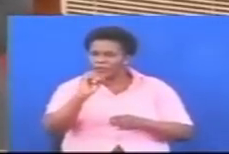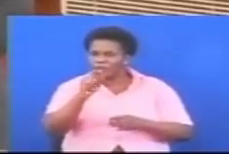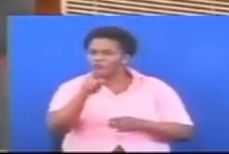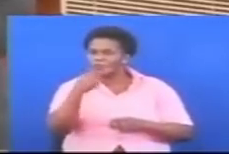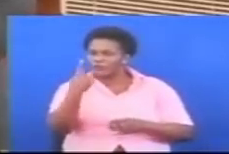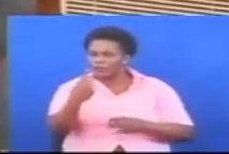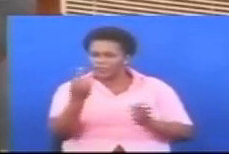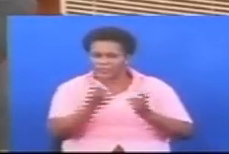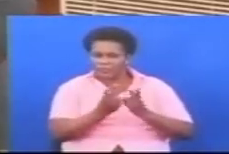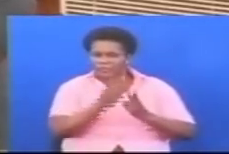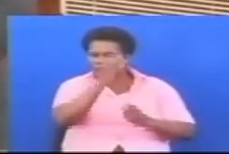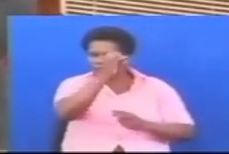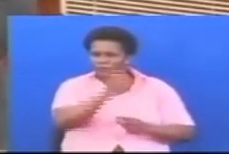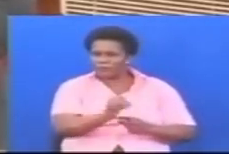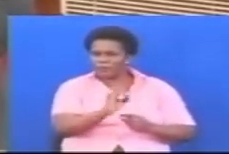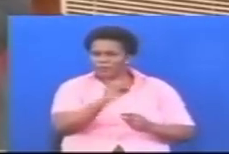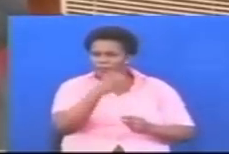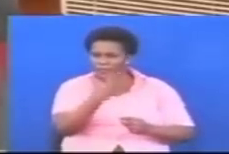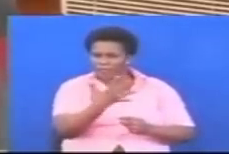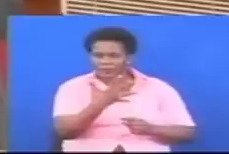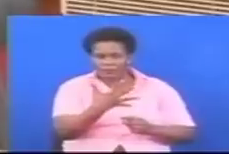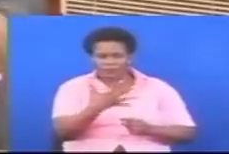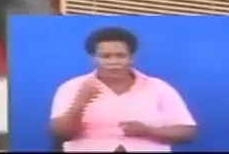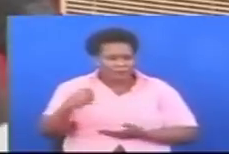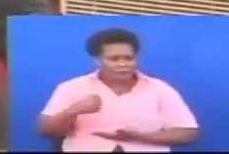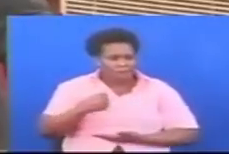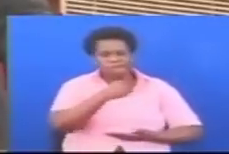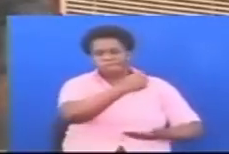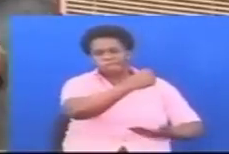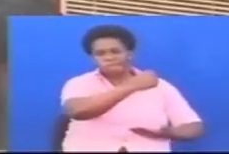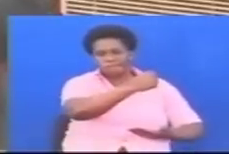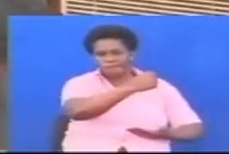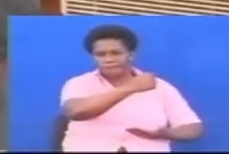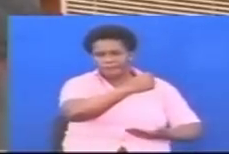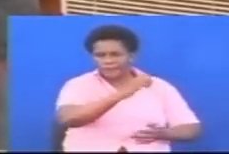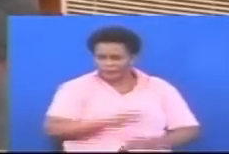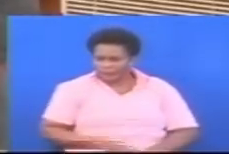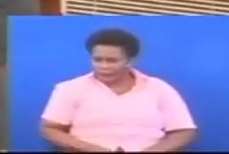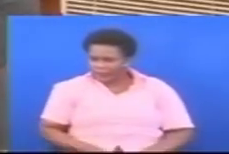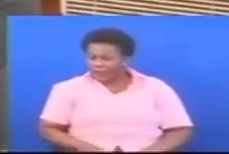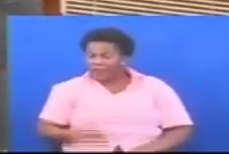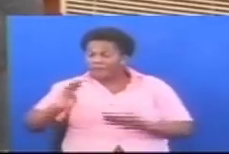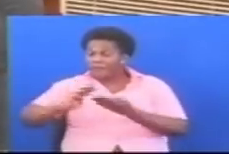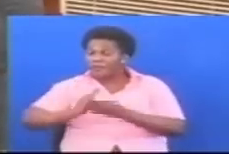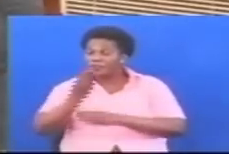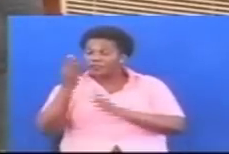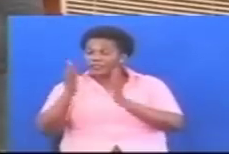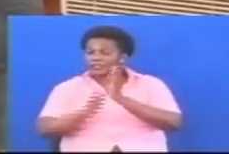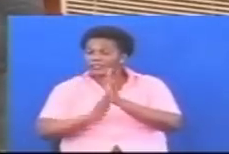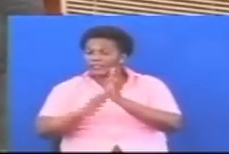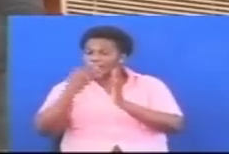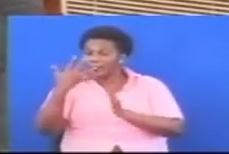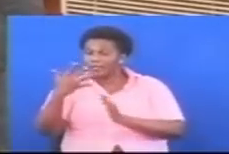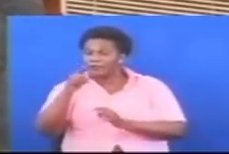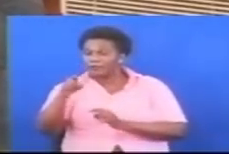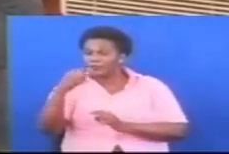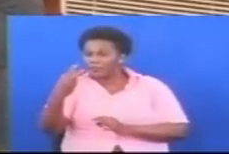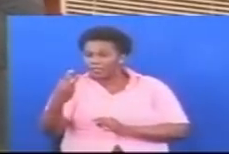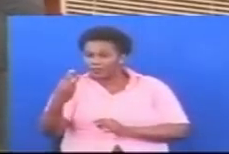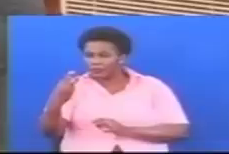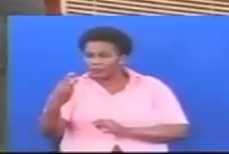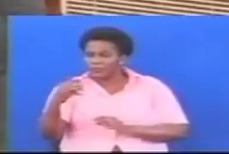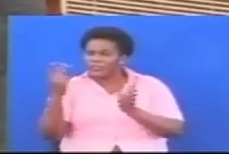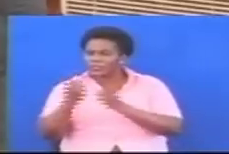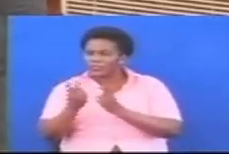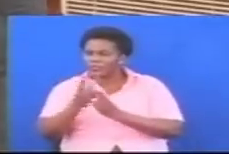na 15% ndizo zilizokuwa zimetolewa. Kati ya fedha shilingi bilioni 95.3 sawa